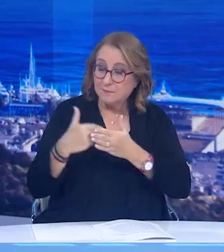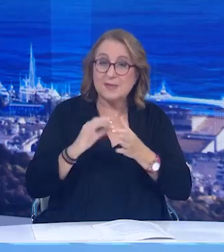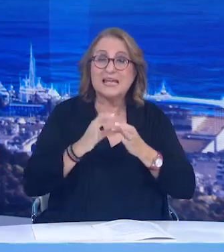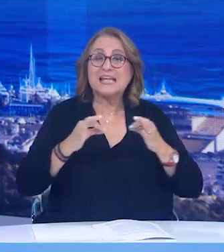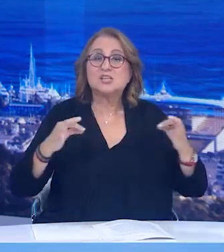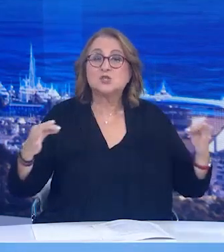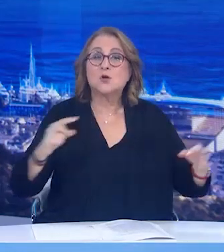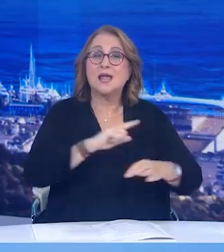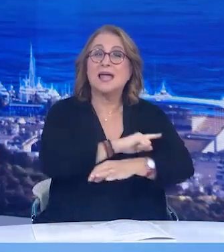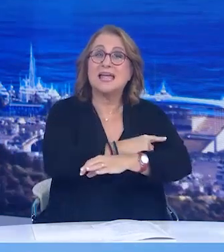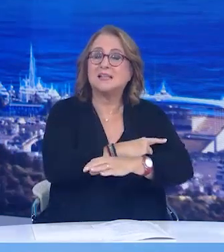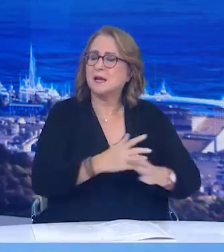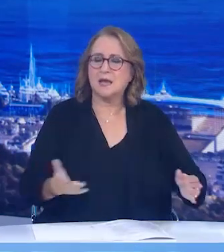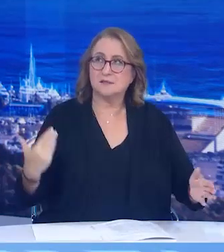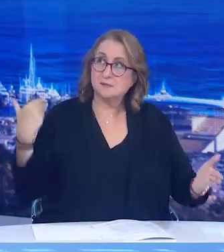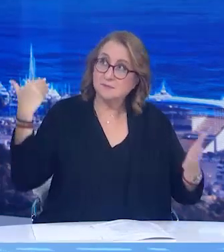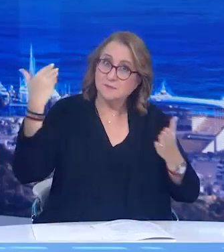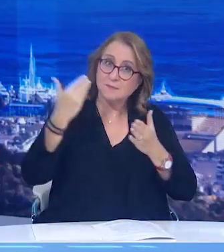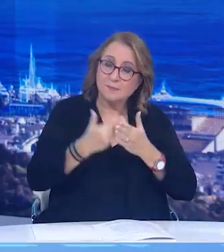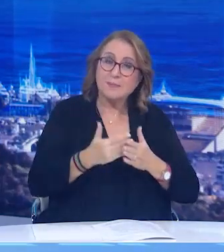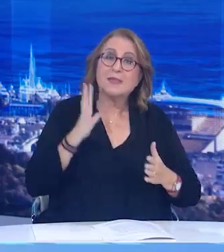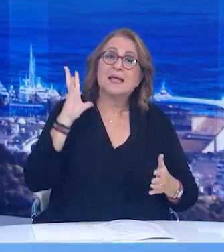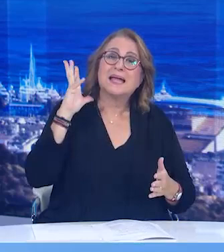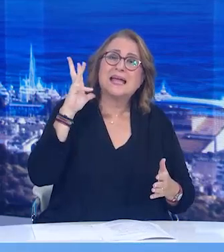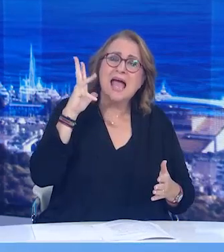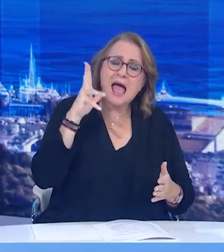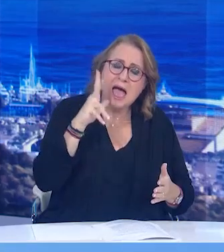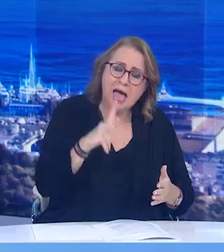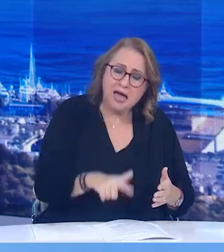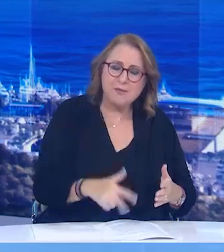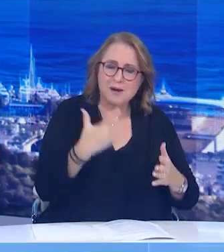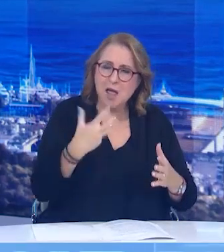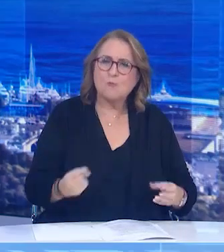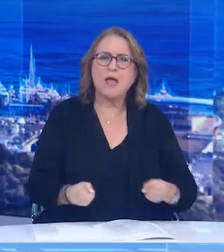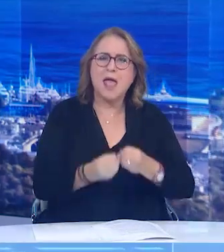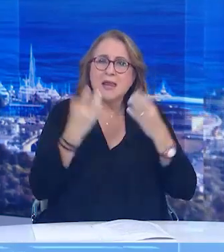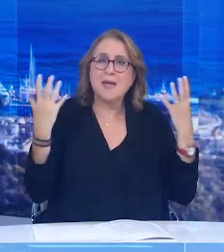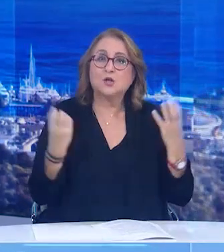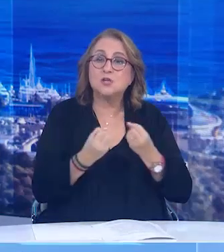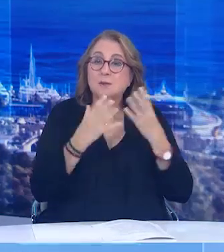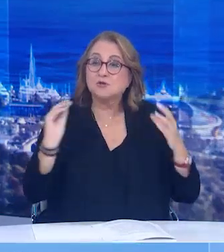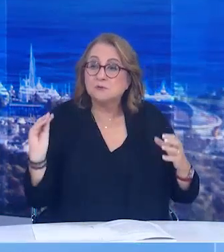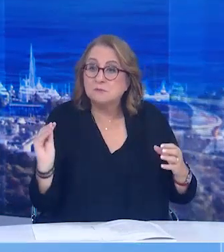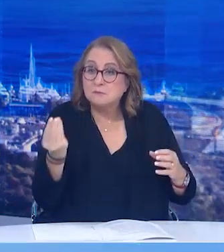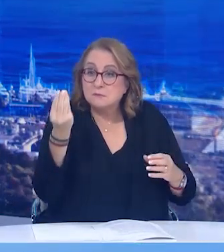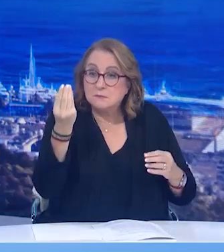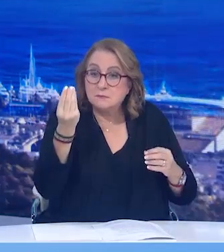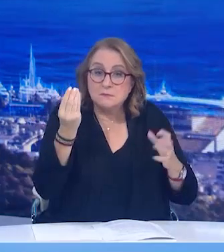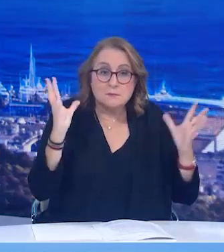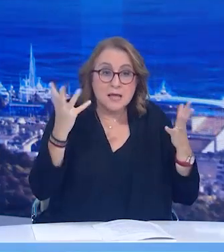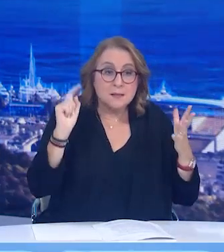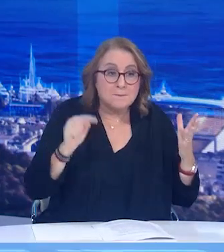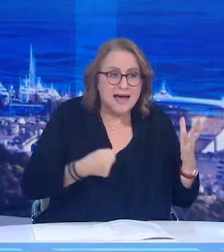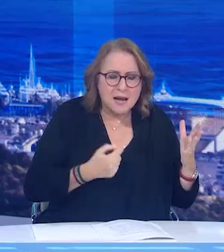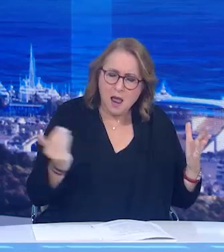δεν είχαμε τόσο άμεση πληροφόρηση καθημερινή για οποιαδήποτε παρενέργεια εμφανίσει κάποιος εμβολιασμένος σε όλο τον κόσμο.